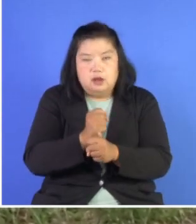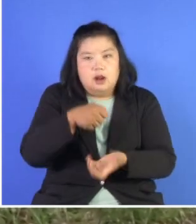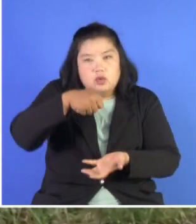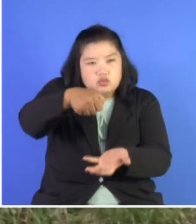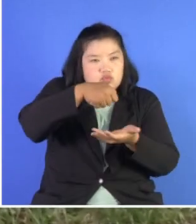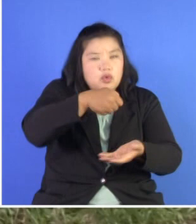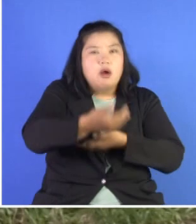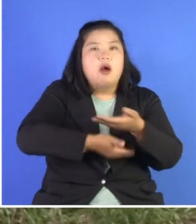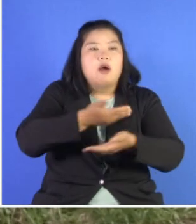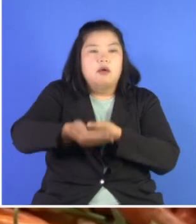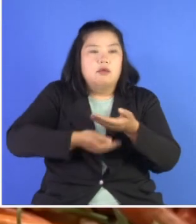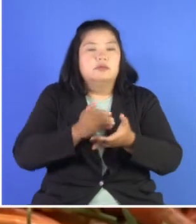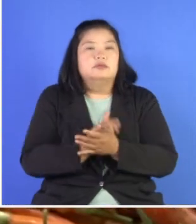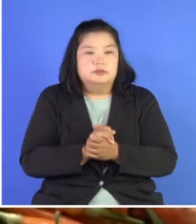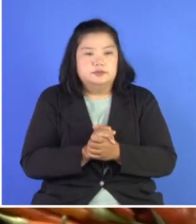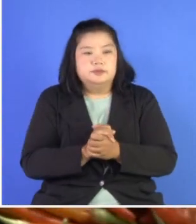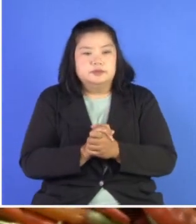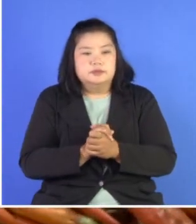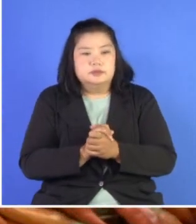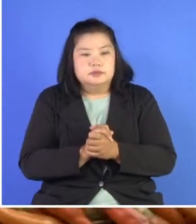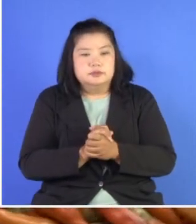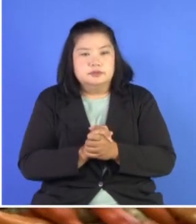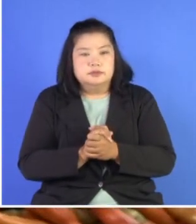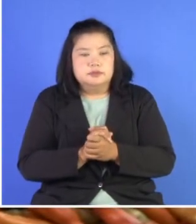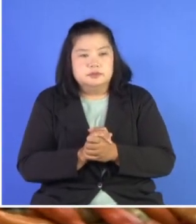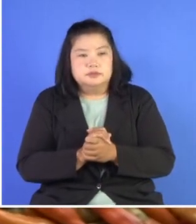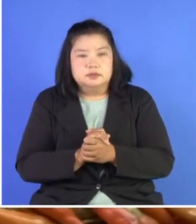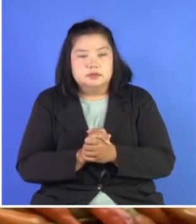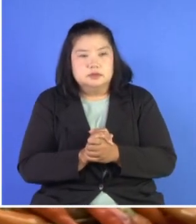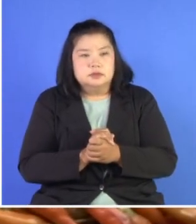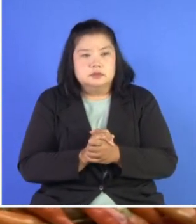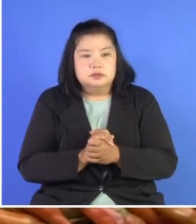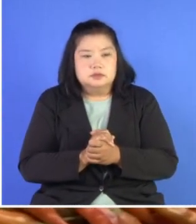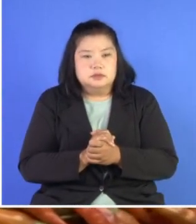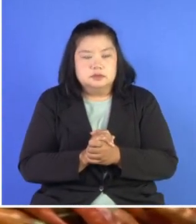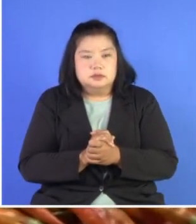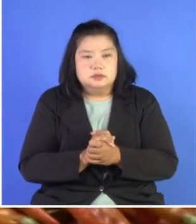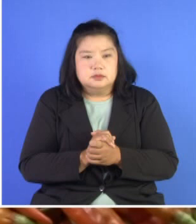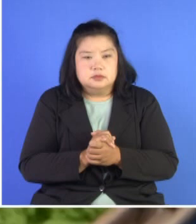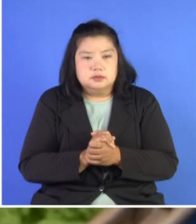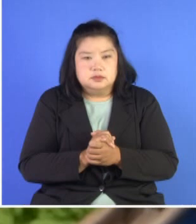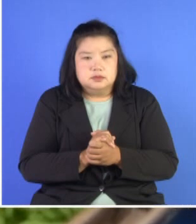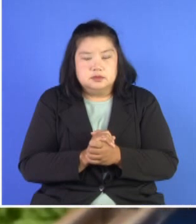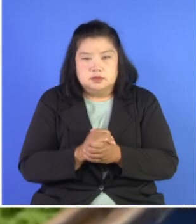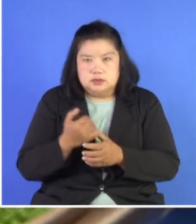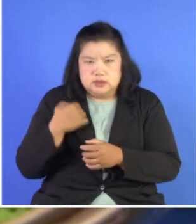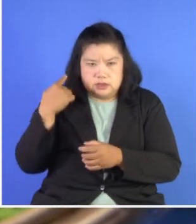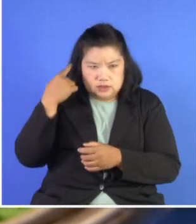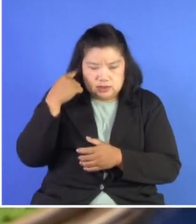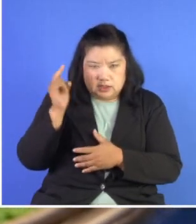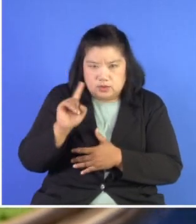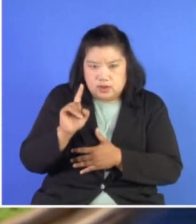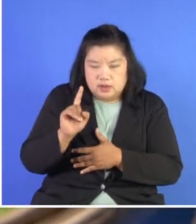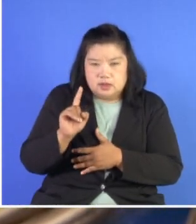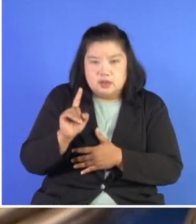แล้วก็เกิดขึ้นเองตามธรรมชาติเมื่อกี้เดี๋ยวก่อนจะปล่อยเสียงเกษตรกรเนี่ยเห็นคุณป้าที่มาซื้อเนี่ยได้ยินเสียงเต็มๆเลย